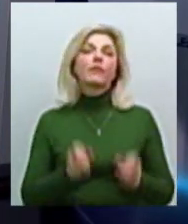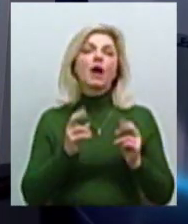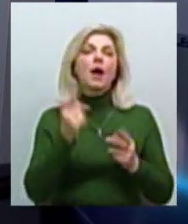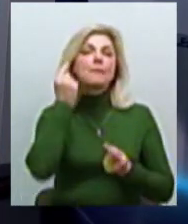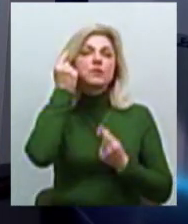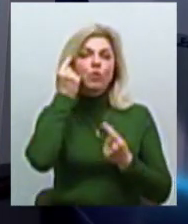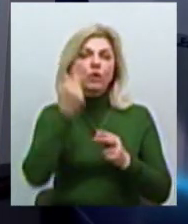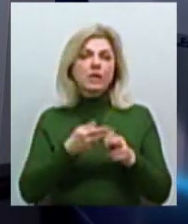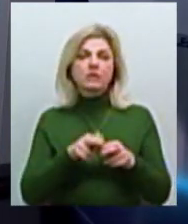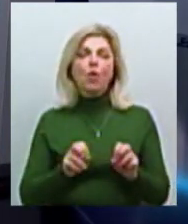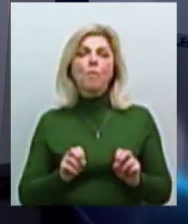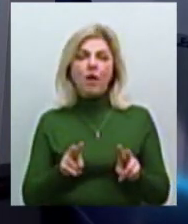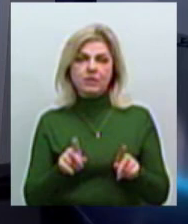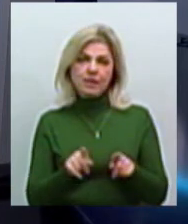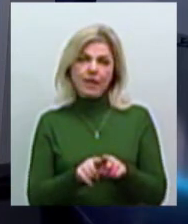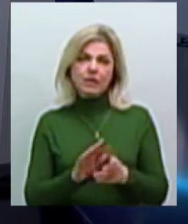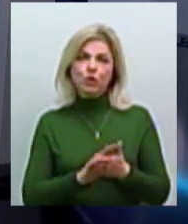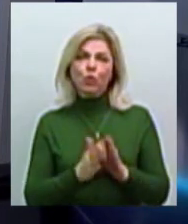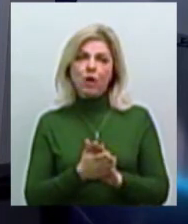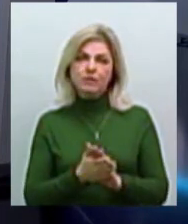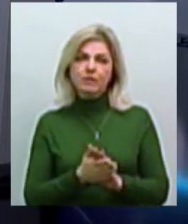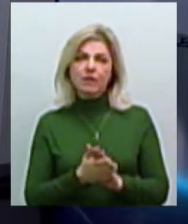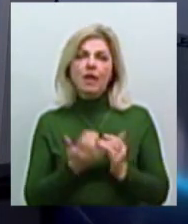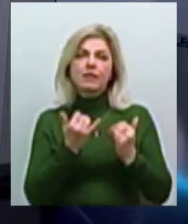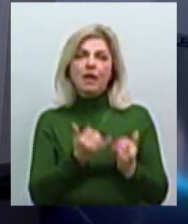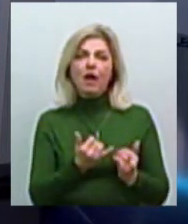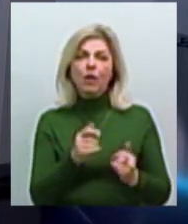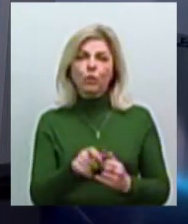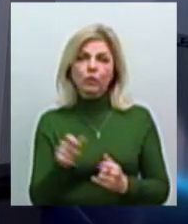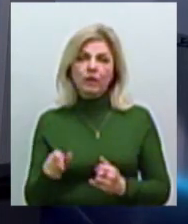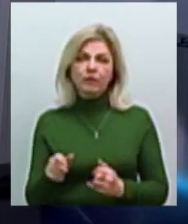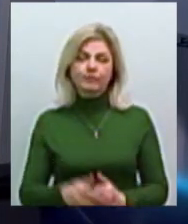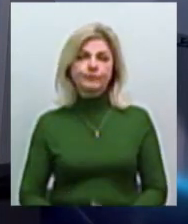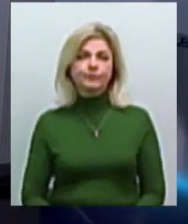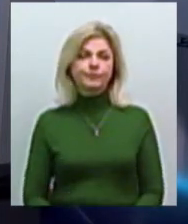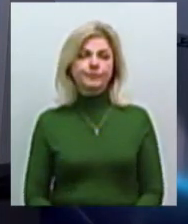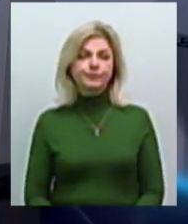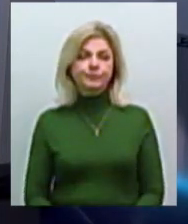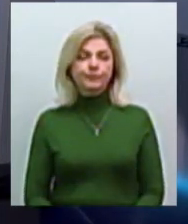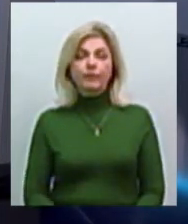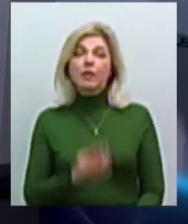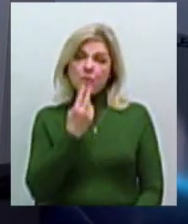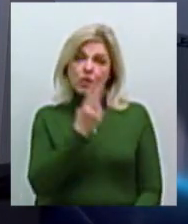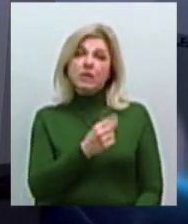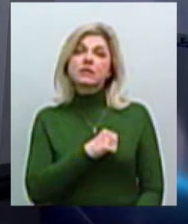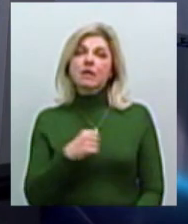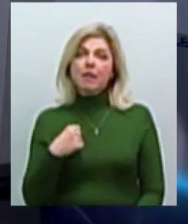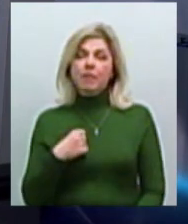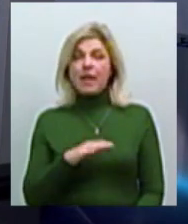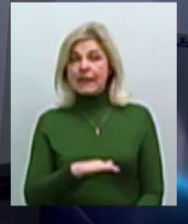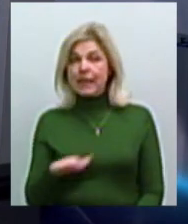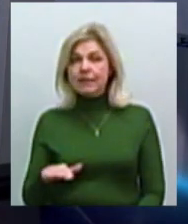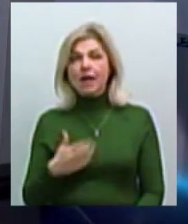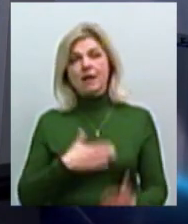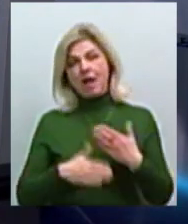психологічно небезпечні такі ситуації для людей? Ну, дивіться самі. Ну, діти раділи, коли